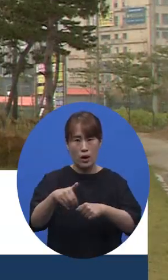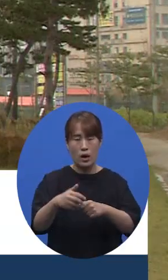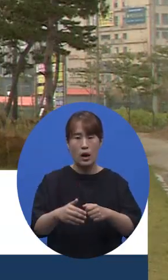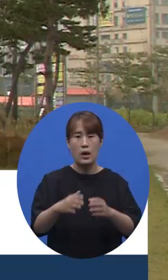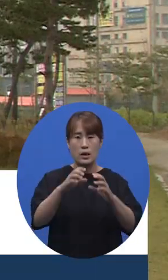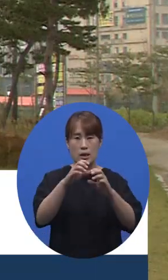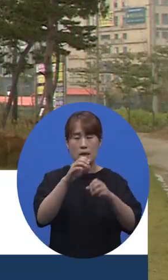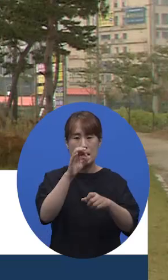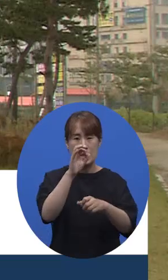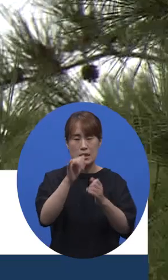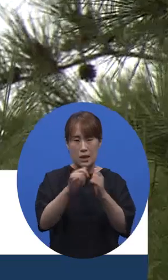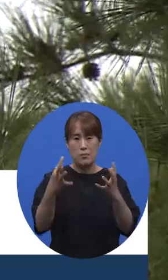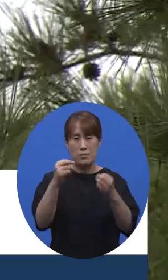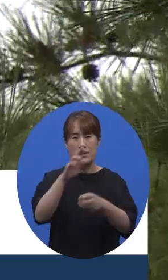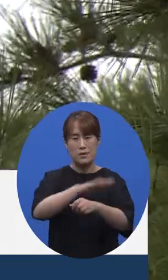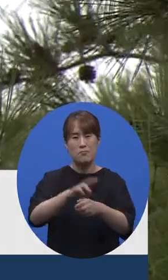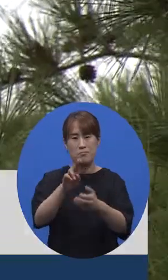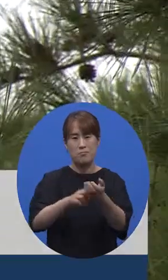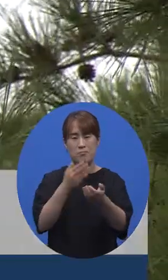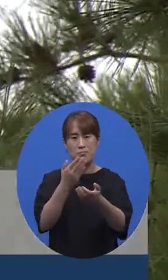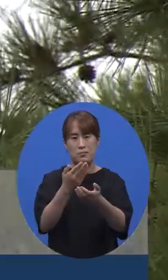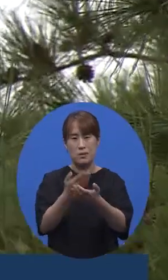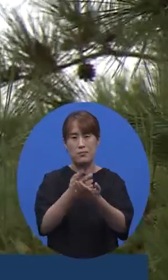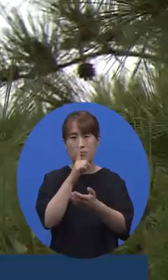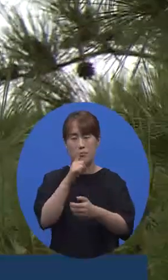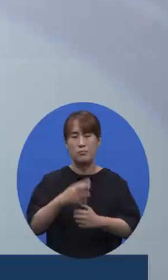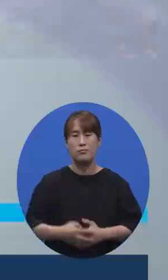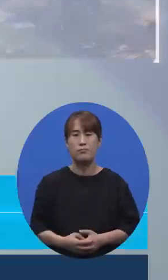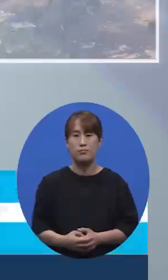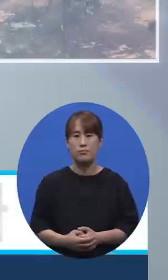산주 들의 적극적인 참여를 당부했습니다